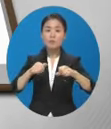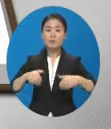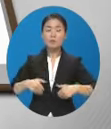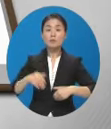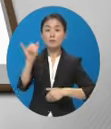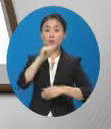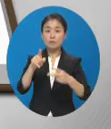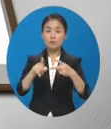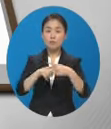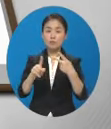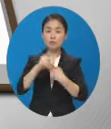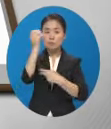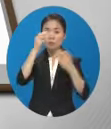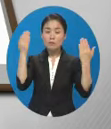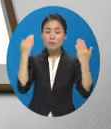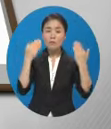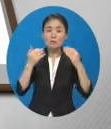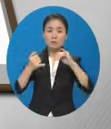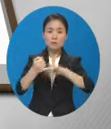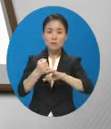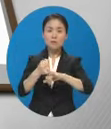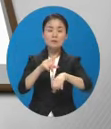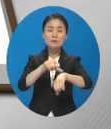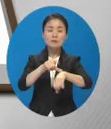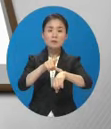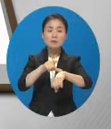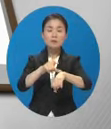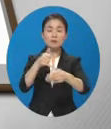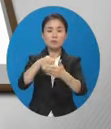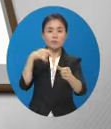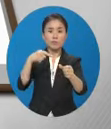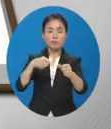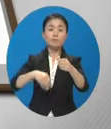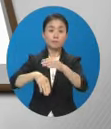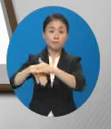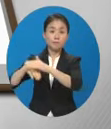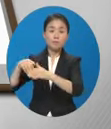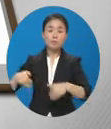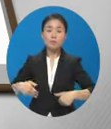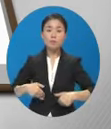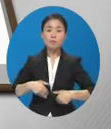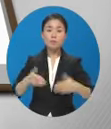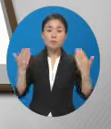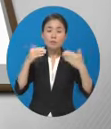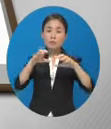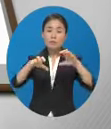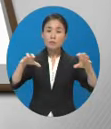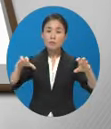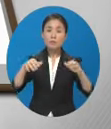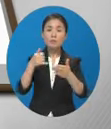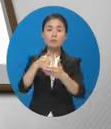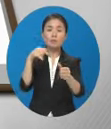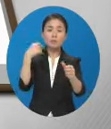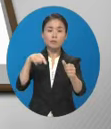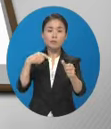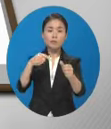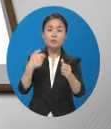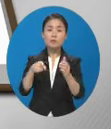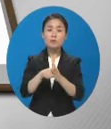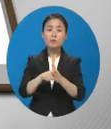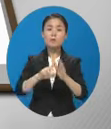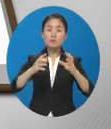의무적으로 일정 시간의 인성교육을 실시해야 합니다 일선학교의 인성교육을 지원하기 위해 국가 인성교육